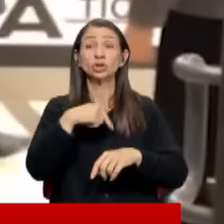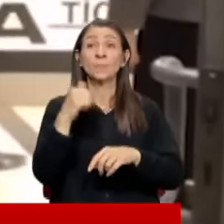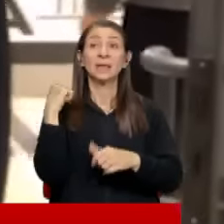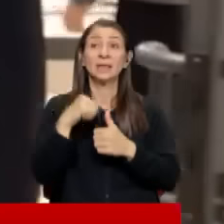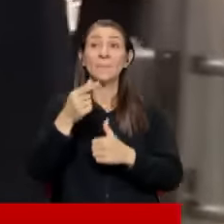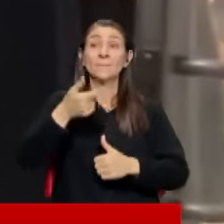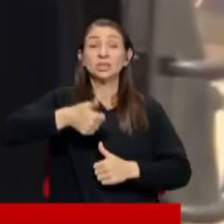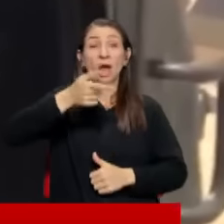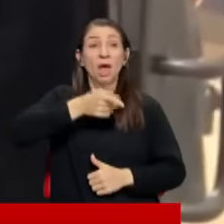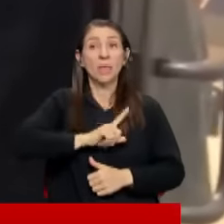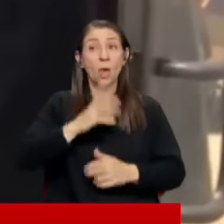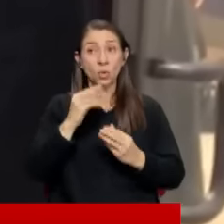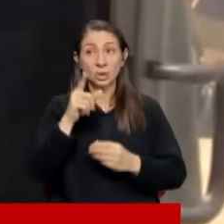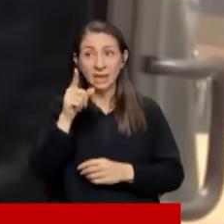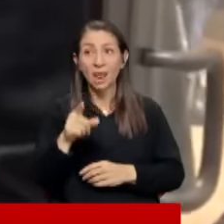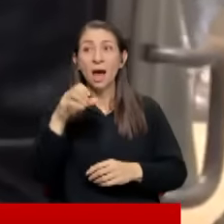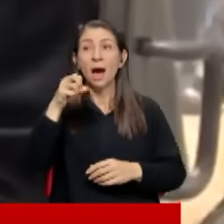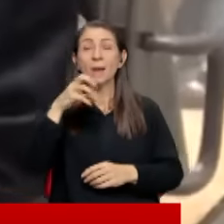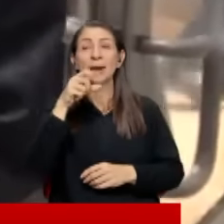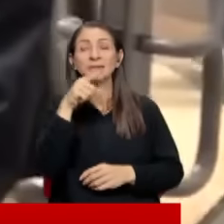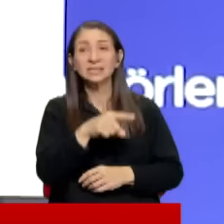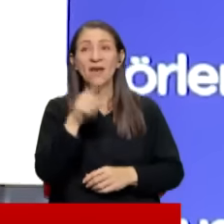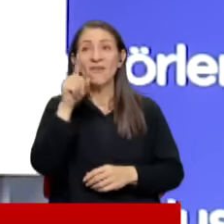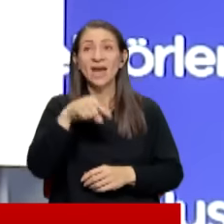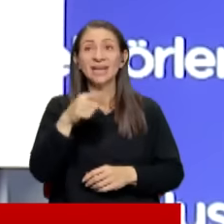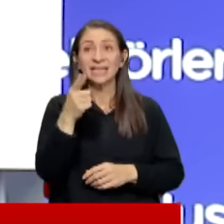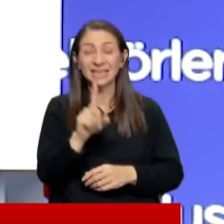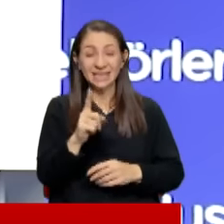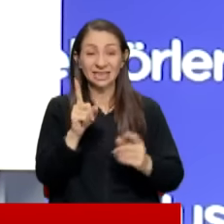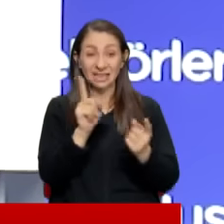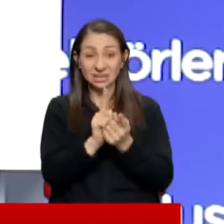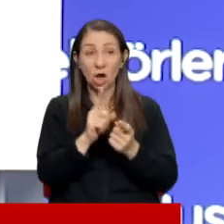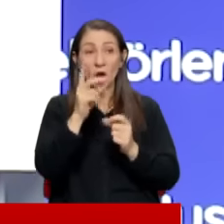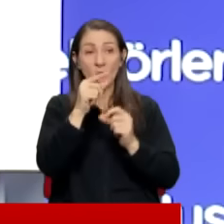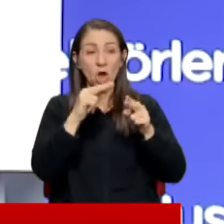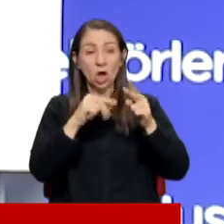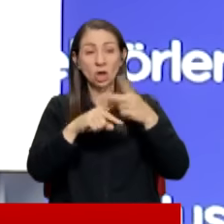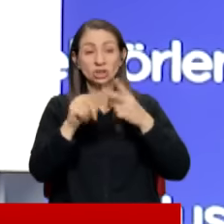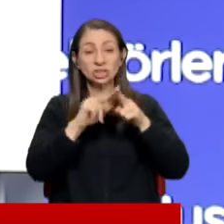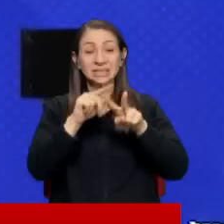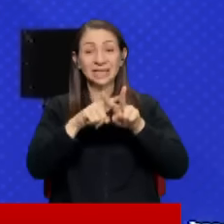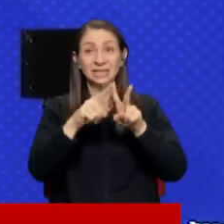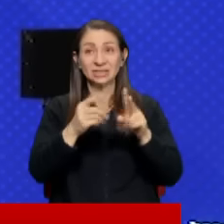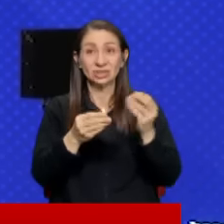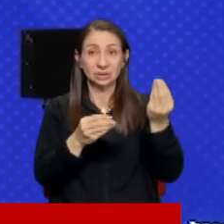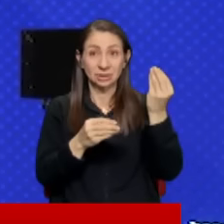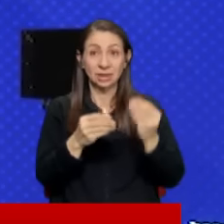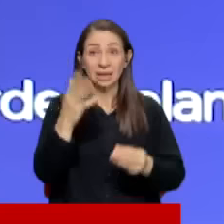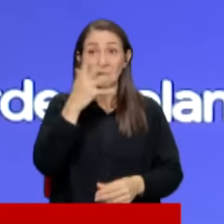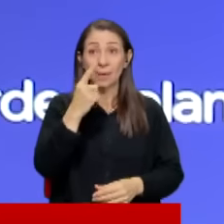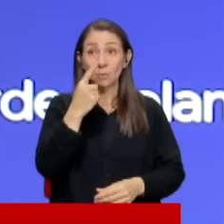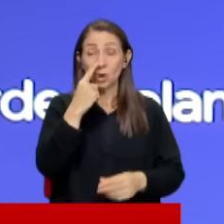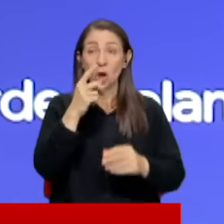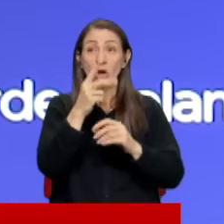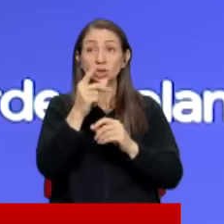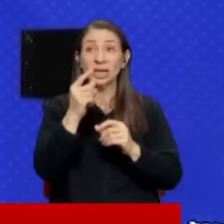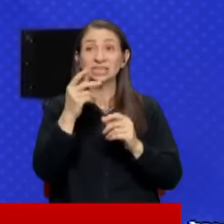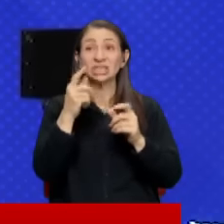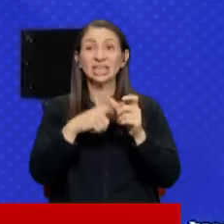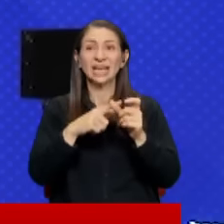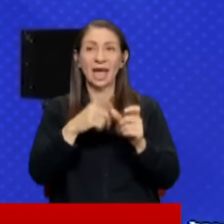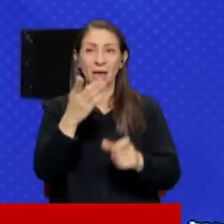yeniden başkanlığa aday olurken AK Parti'de Vergili'nin karşısına Özkan Çetinkaya'yı çıkardı. Karabük, Özkan